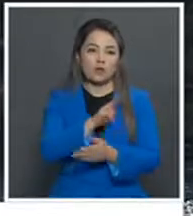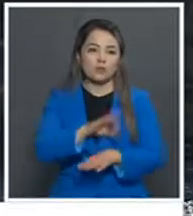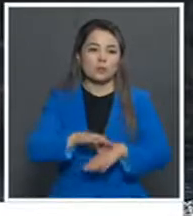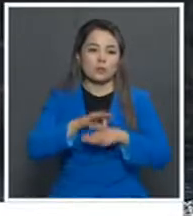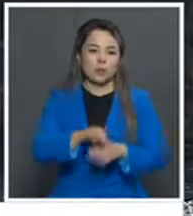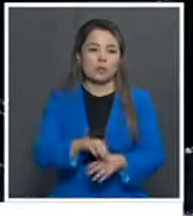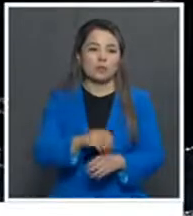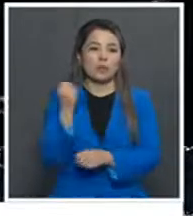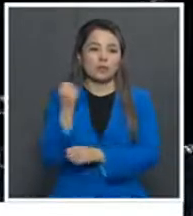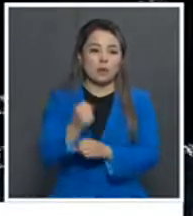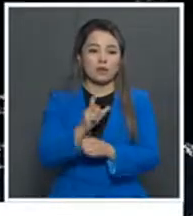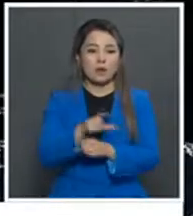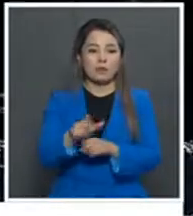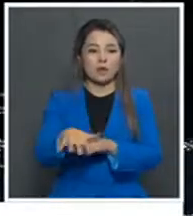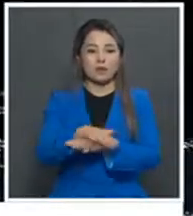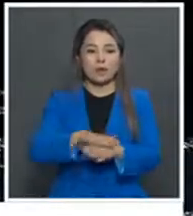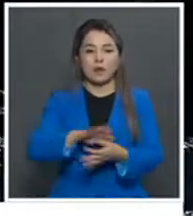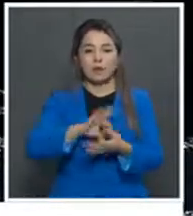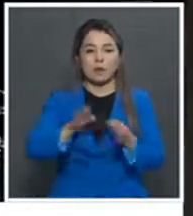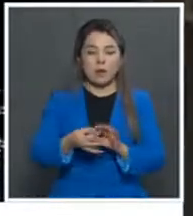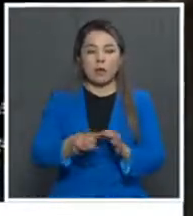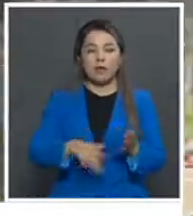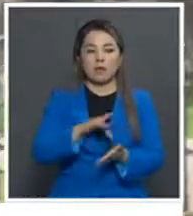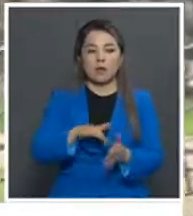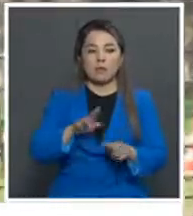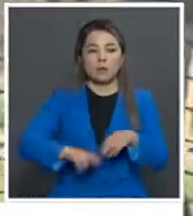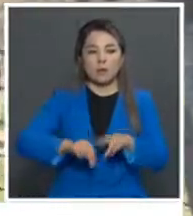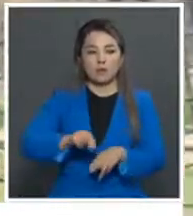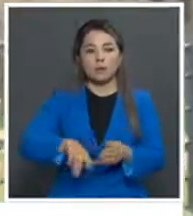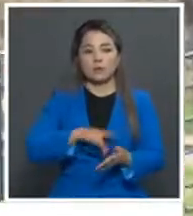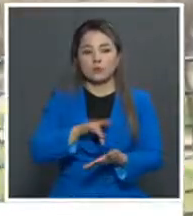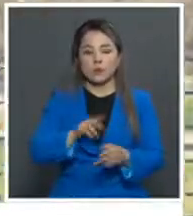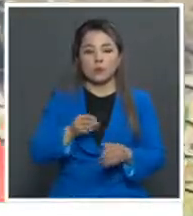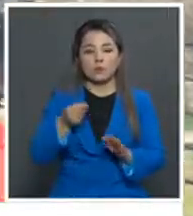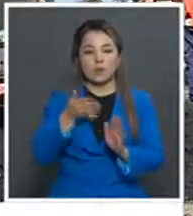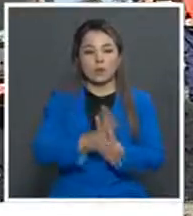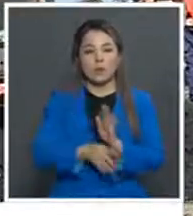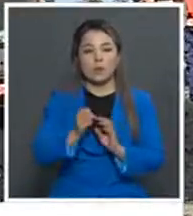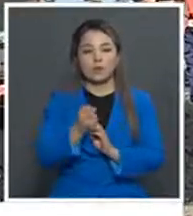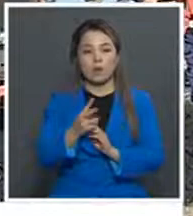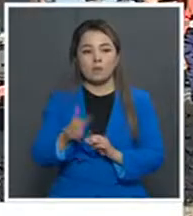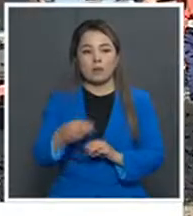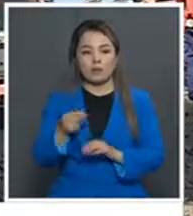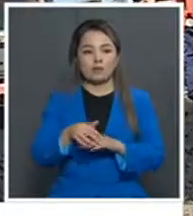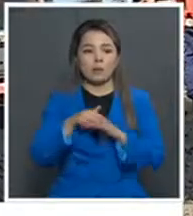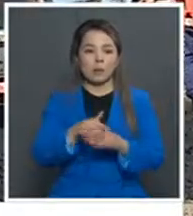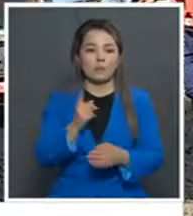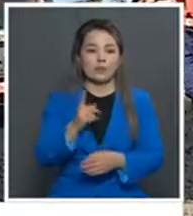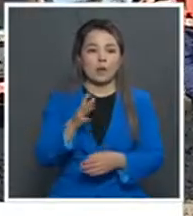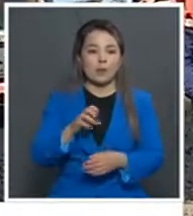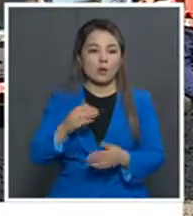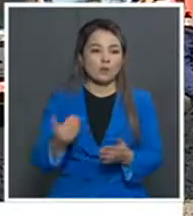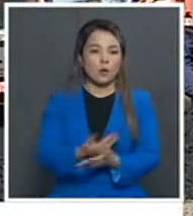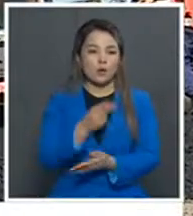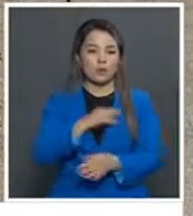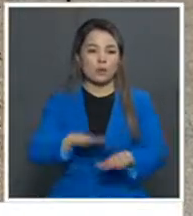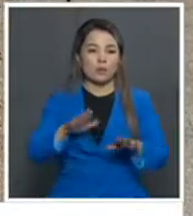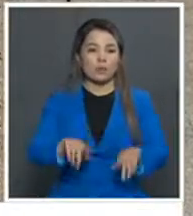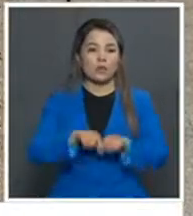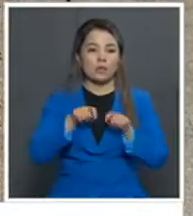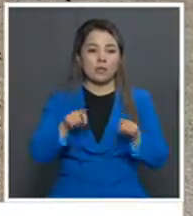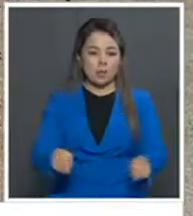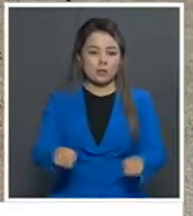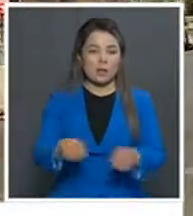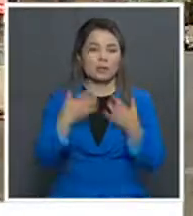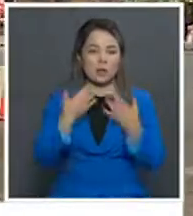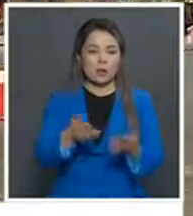қамту жол картасы бағдарламасы бойынша қаладағы жол құрылысына 12 миллиард теңге бөлінген. Нәтижесінде 1,5 мың жаңа жұмыс орны ашылып, жол